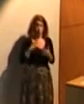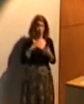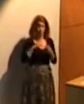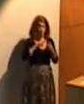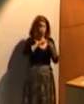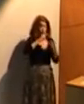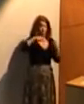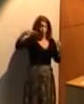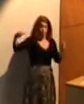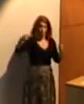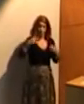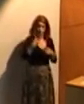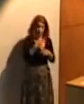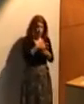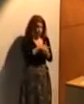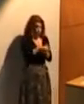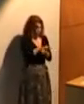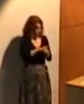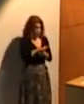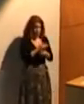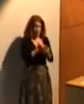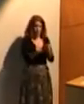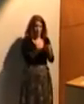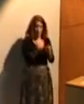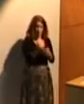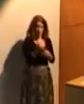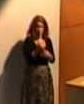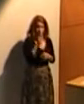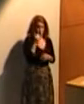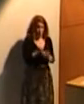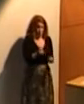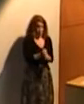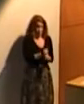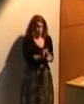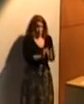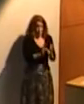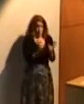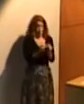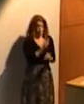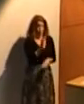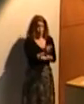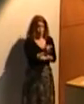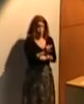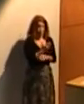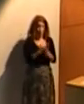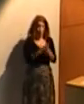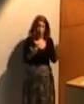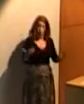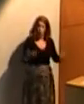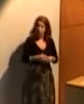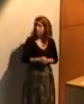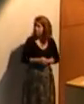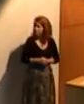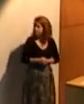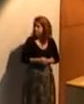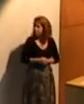entièrement artificiel il faut donc essayer de voir un petit peu quelles sont nos logiciels ça c'est extrêmement important et puis vous savez maintenant